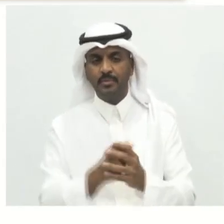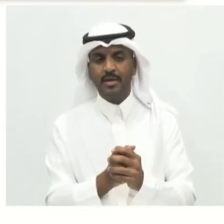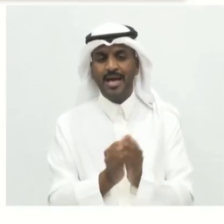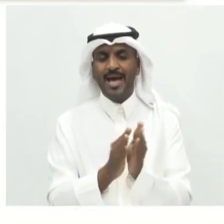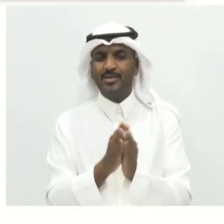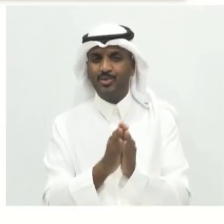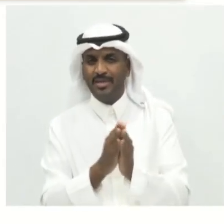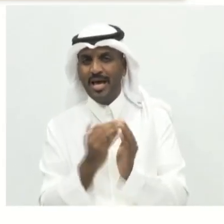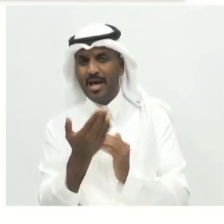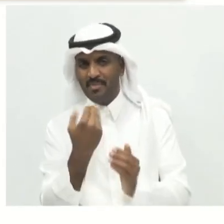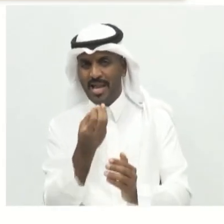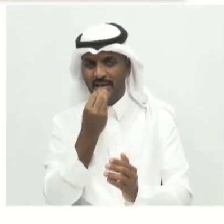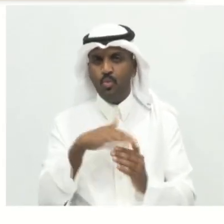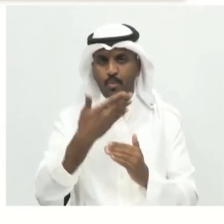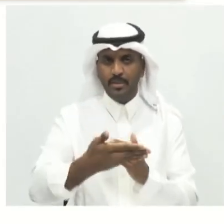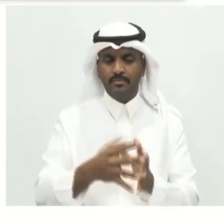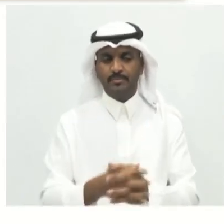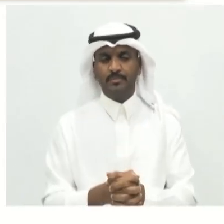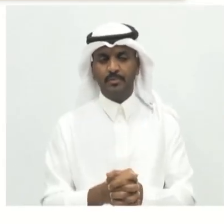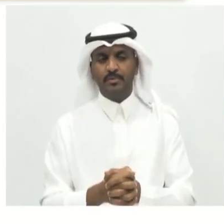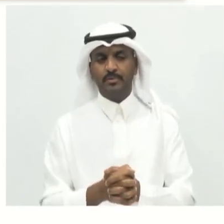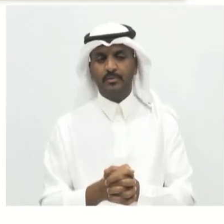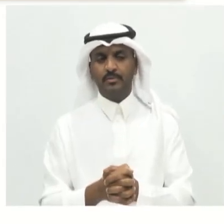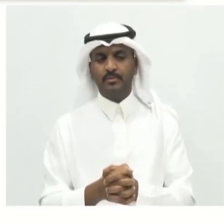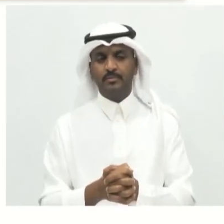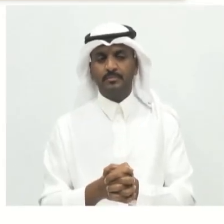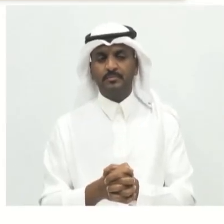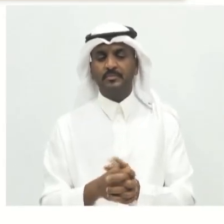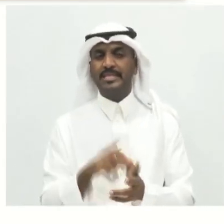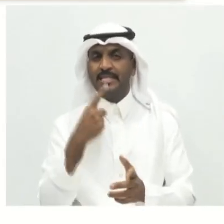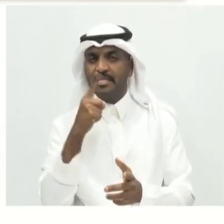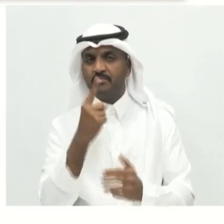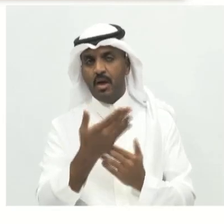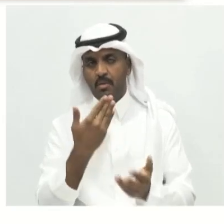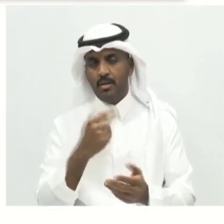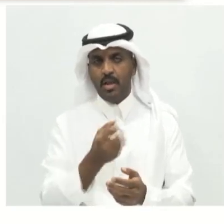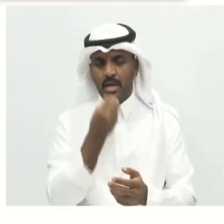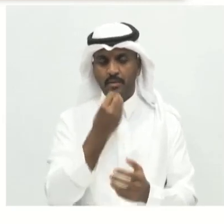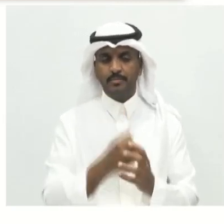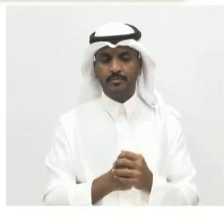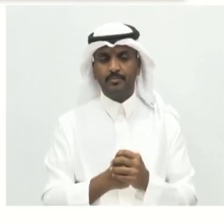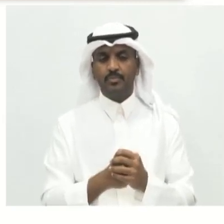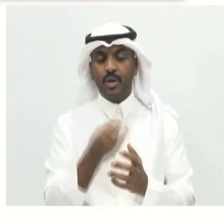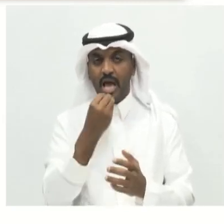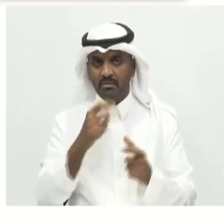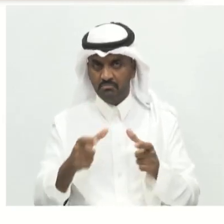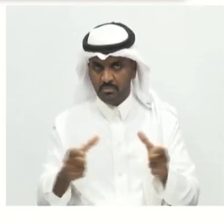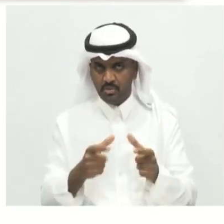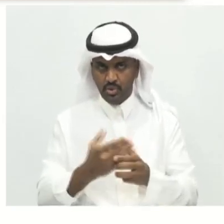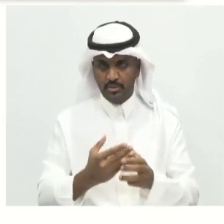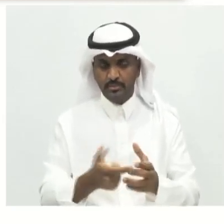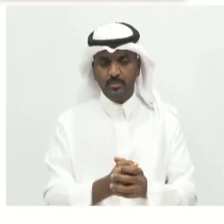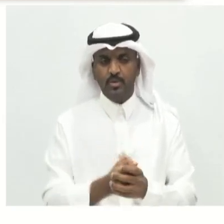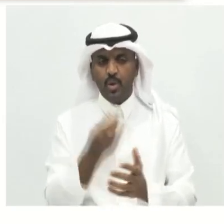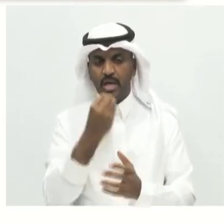غسل اليدين قبل الاكل وبعده وكذلك التسميه قبل الاكل والاكل مما يليني